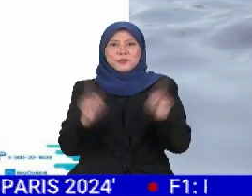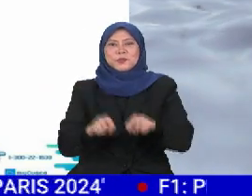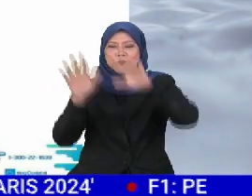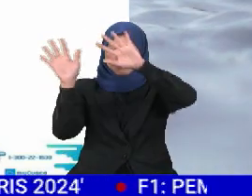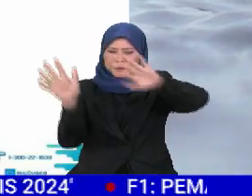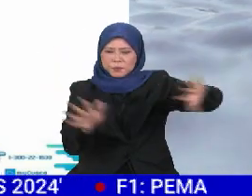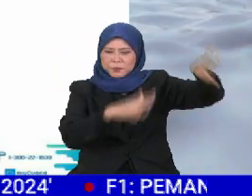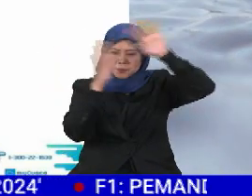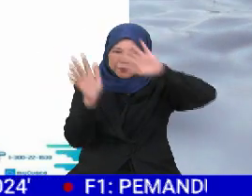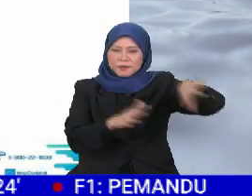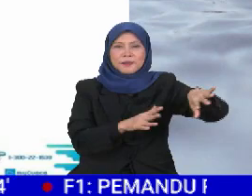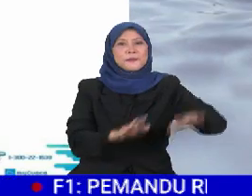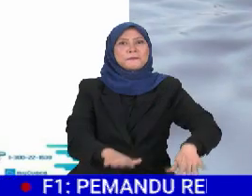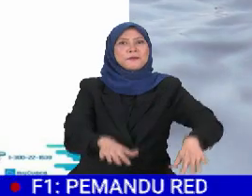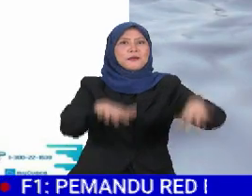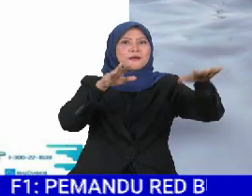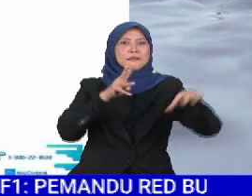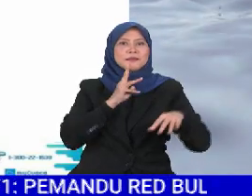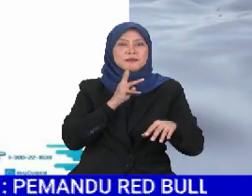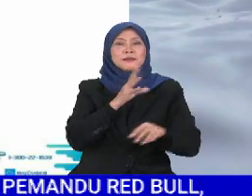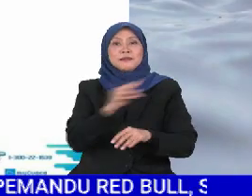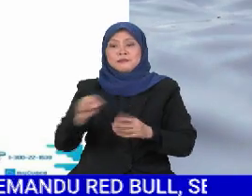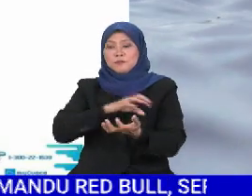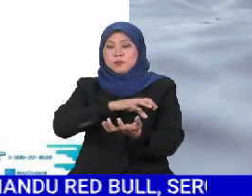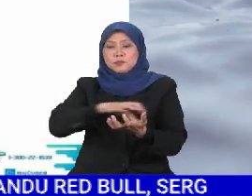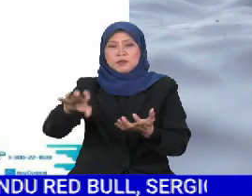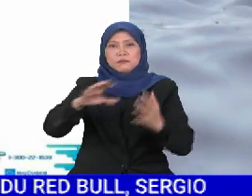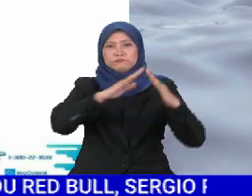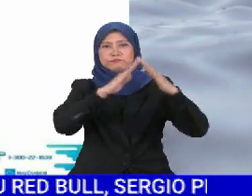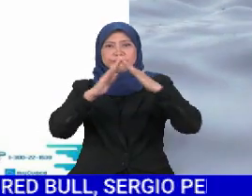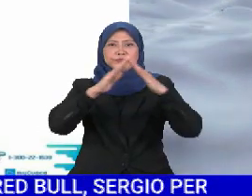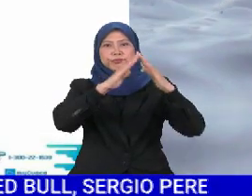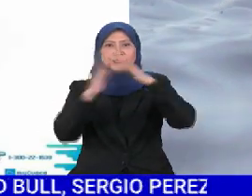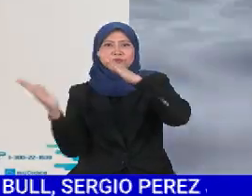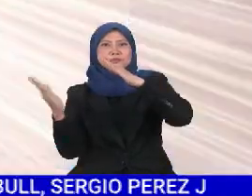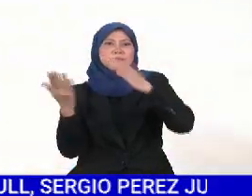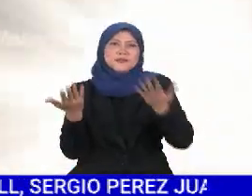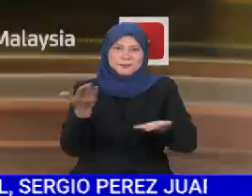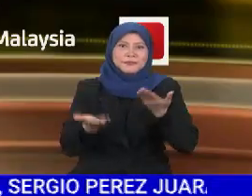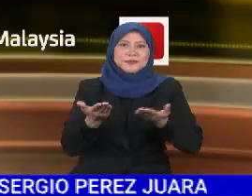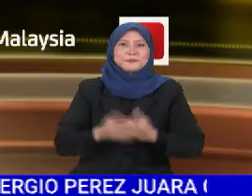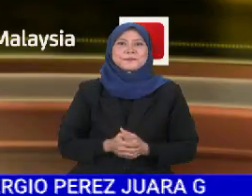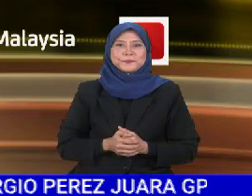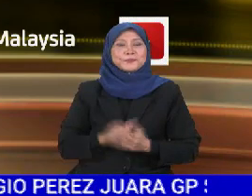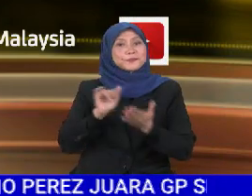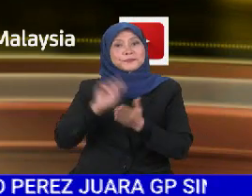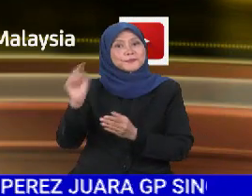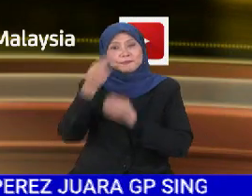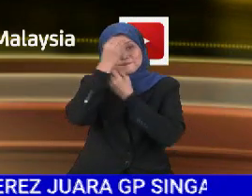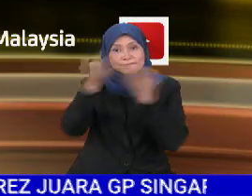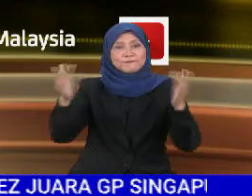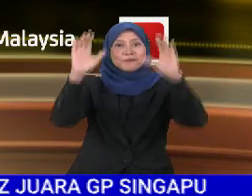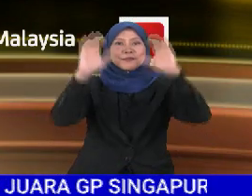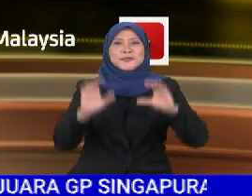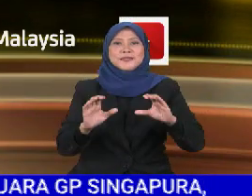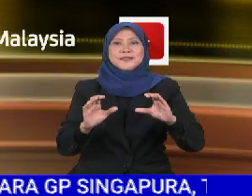angin kencang, banjir kilat dan juga kerosakan pada struktur bangunan yang tidak kukuh. Sekian dahulu info cuaca buat kali ini. Sebelum